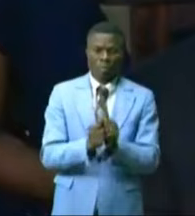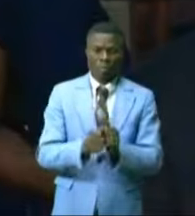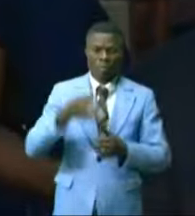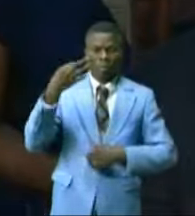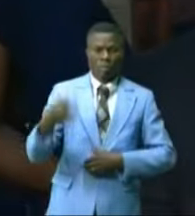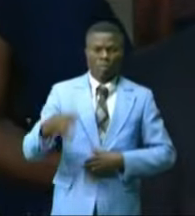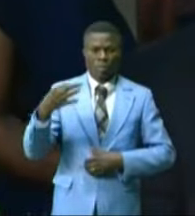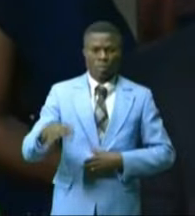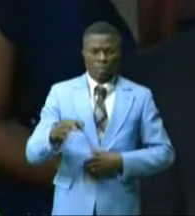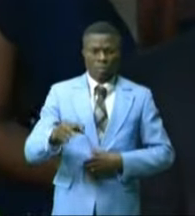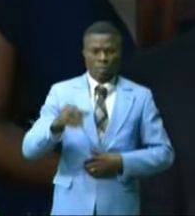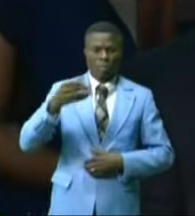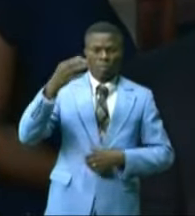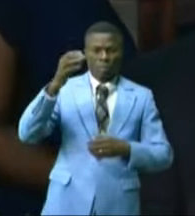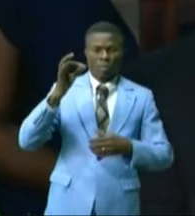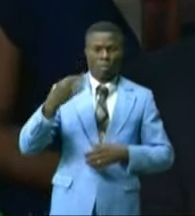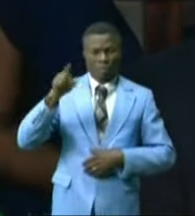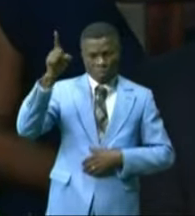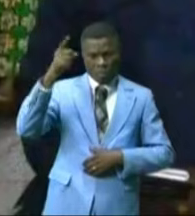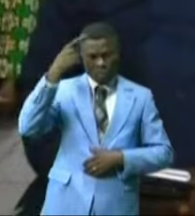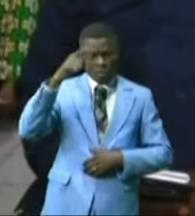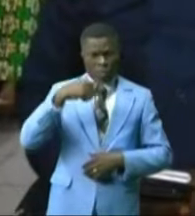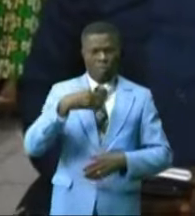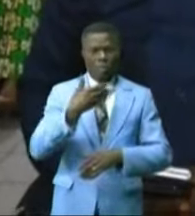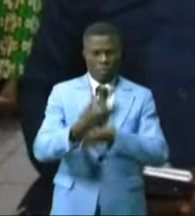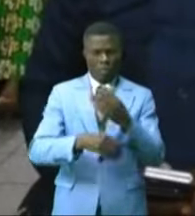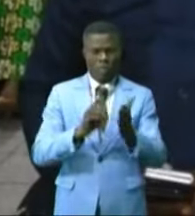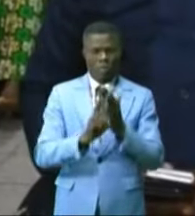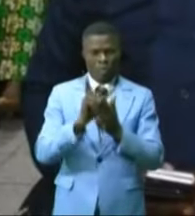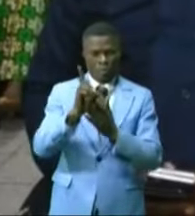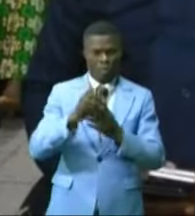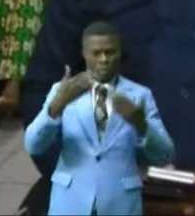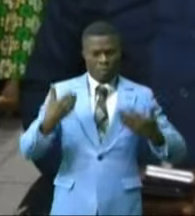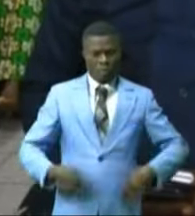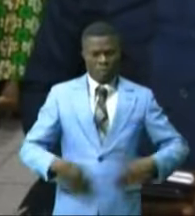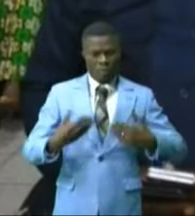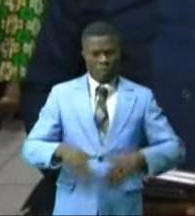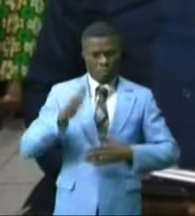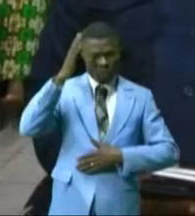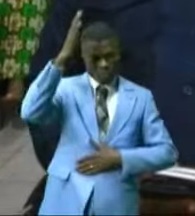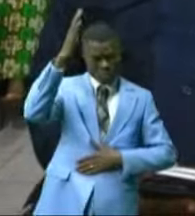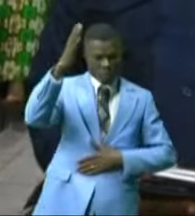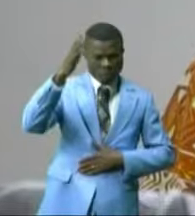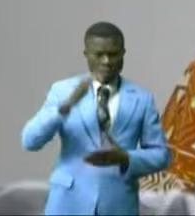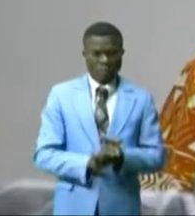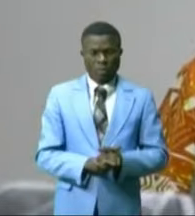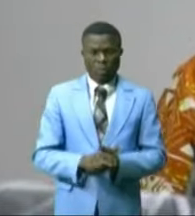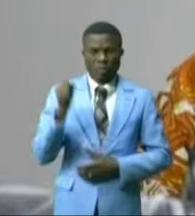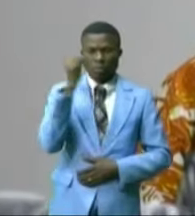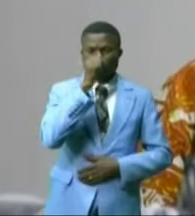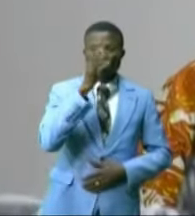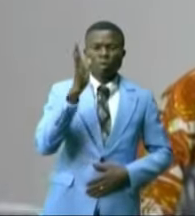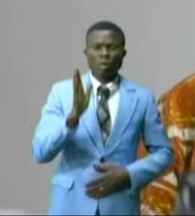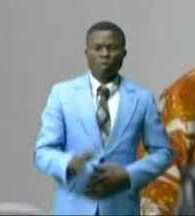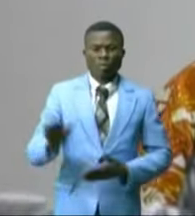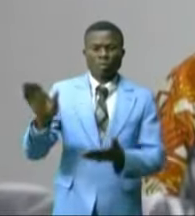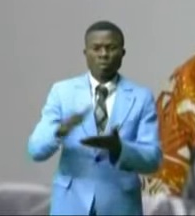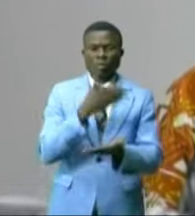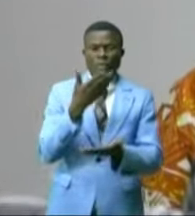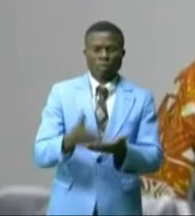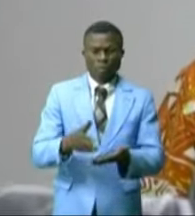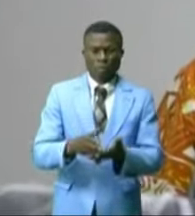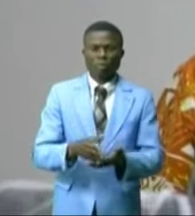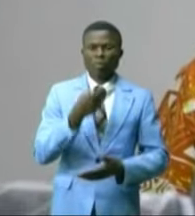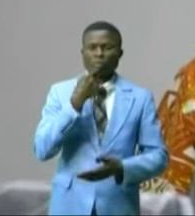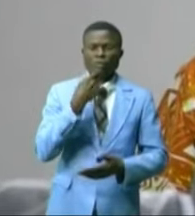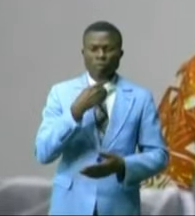française d'Olympia à Paris pose les jalons des célébrations à venir. Les chanteurs et légendes